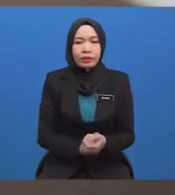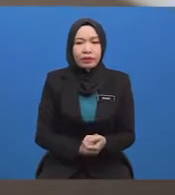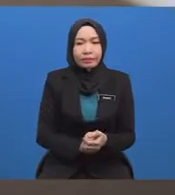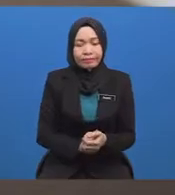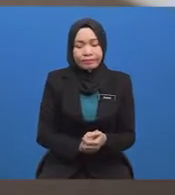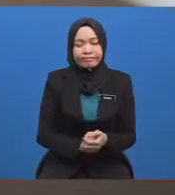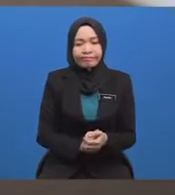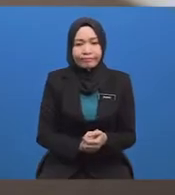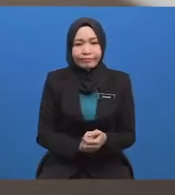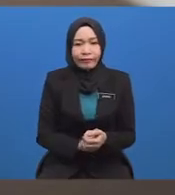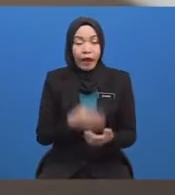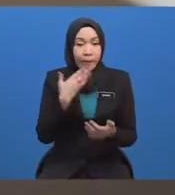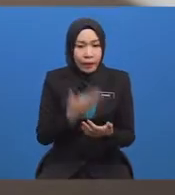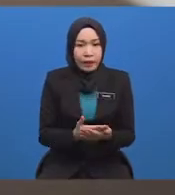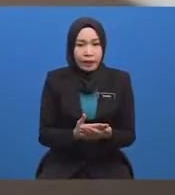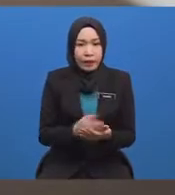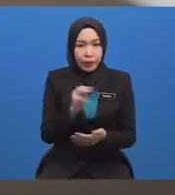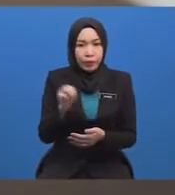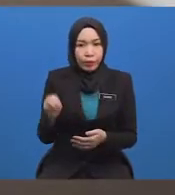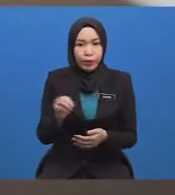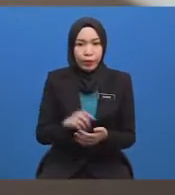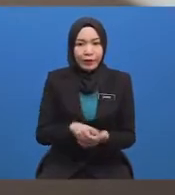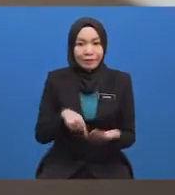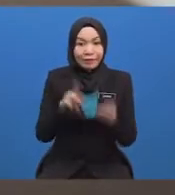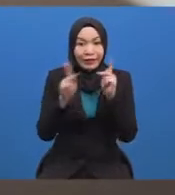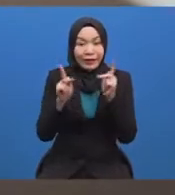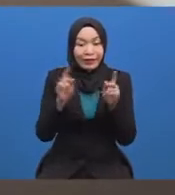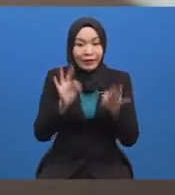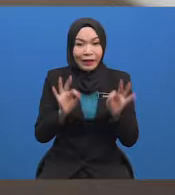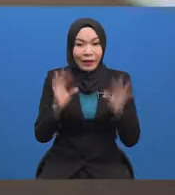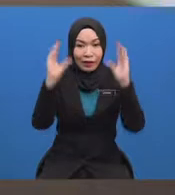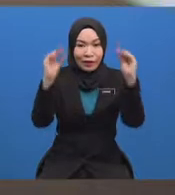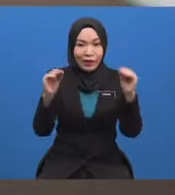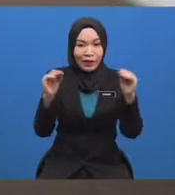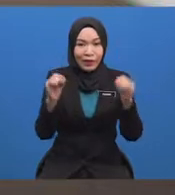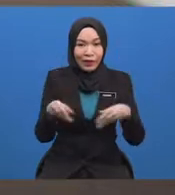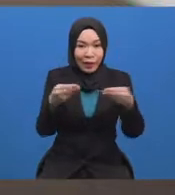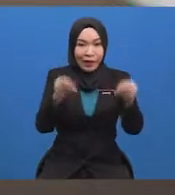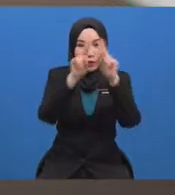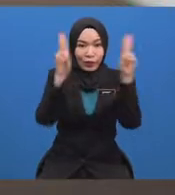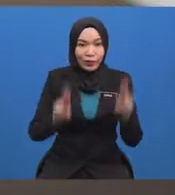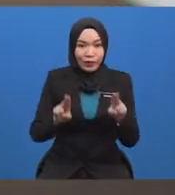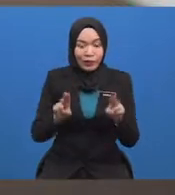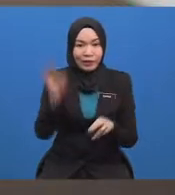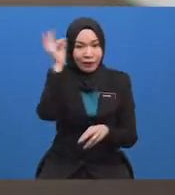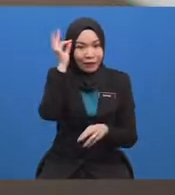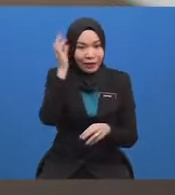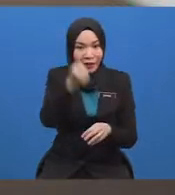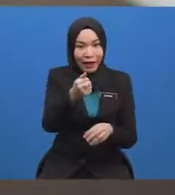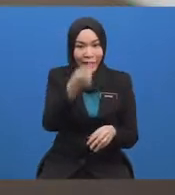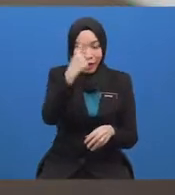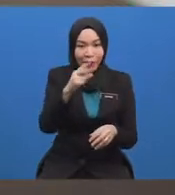baiklah murid-murid Apakah the kalau cek gu menguji minta anda untuk melihat sejauhmana